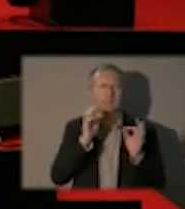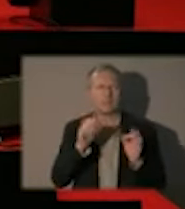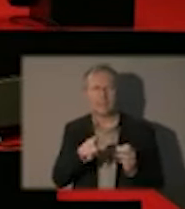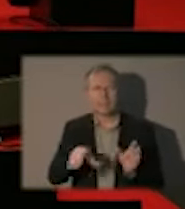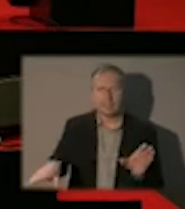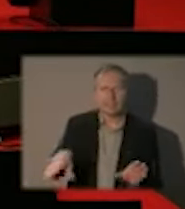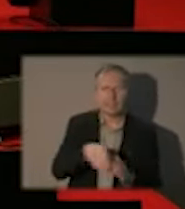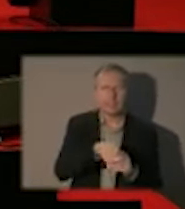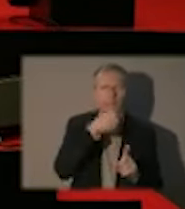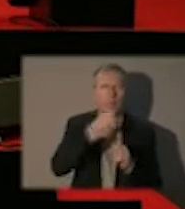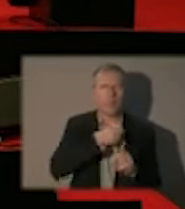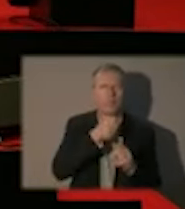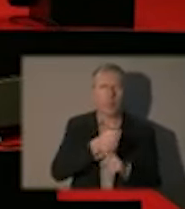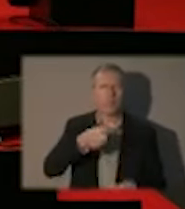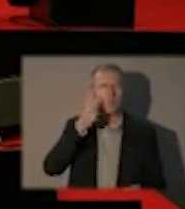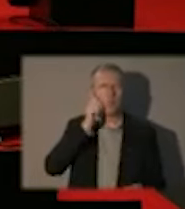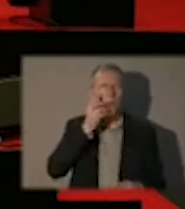à participer de ce combat à nos côtés ?